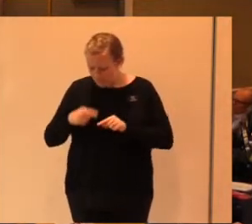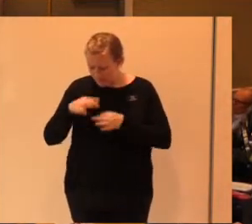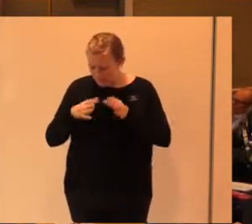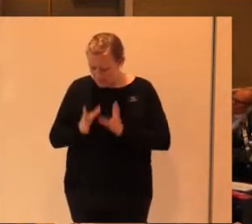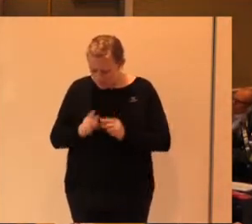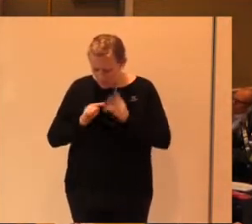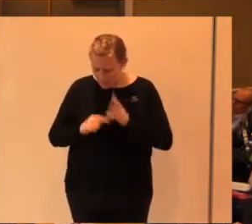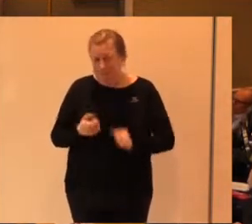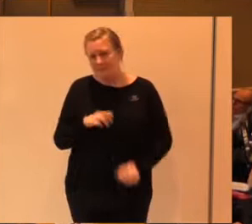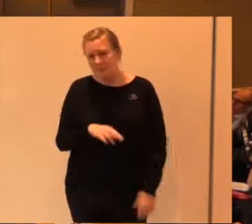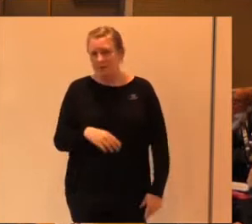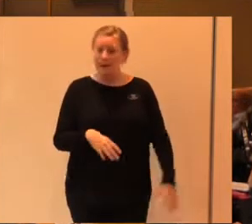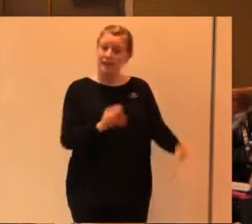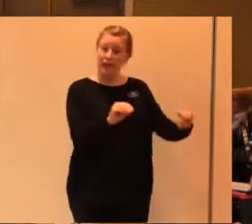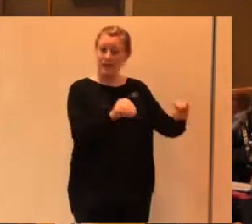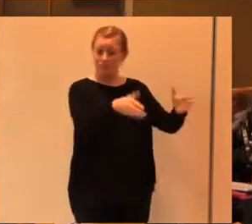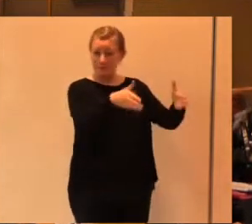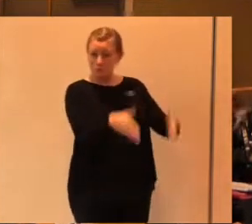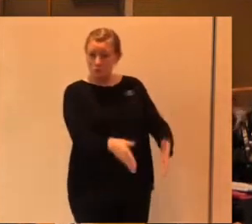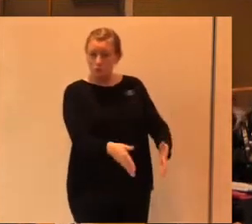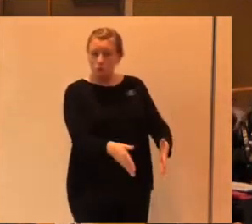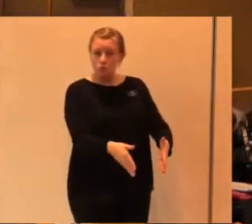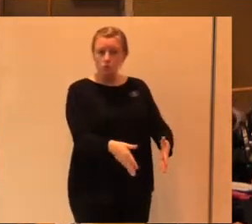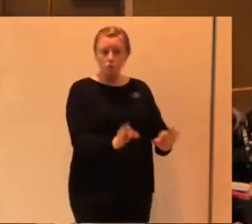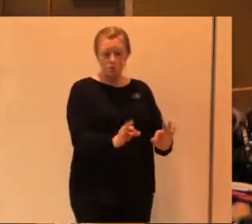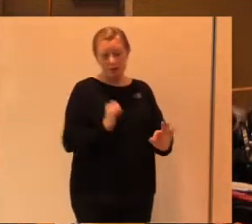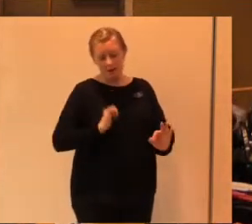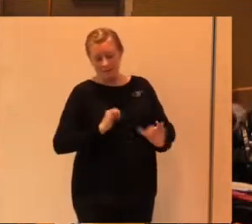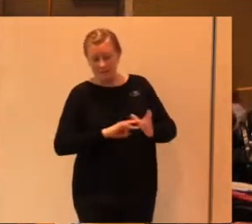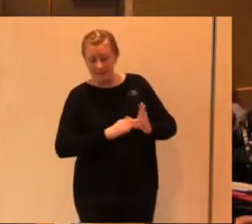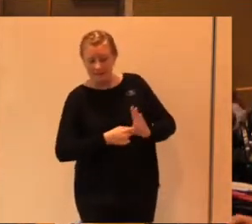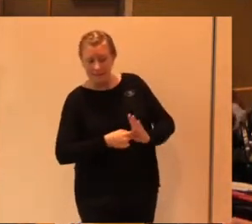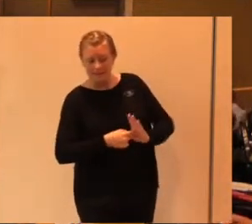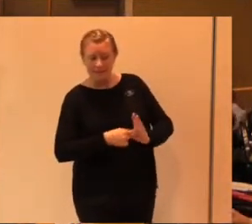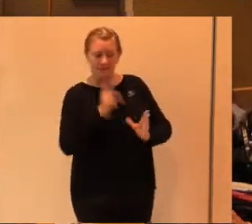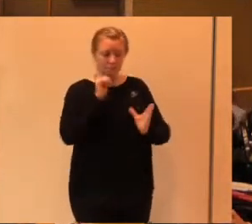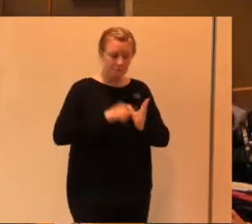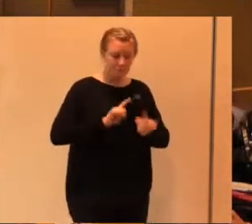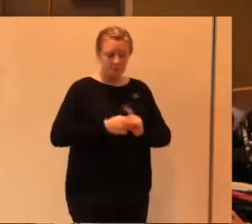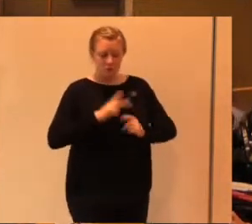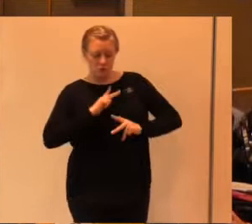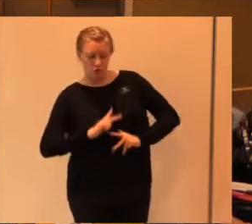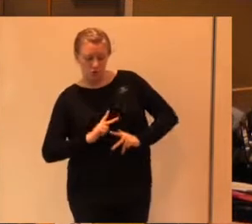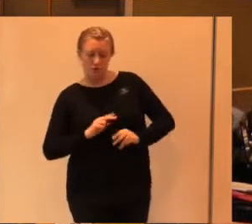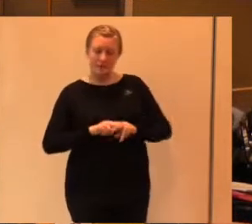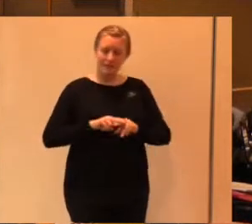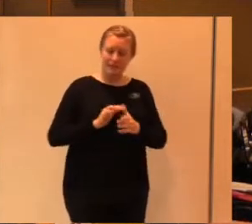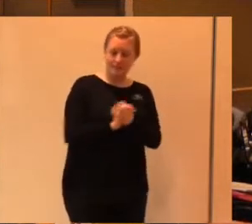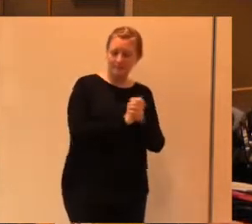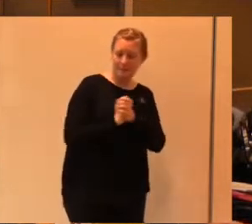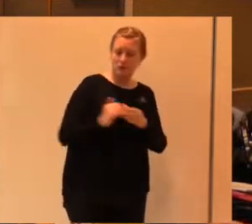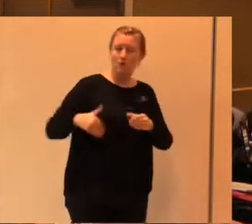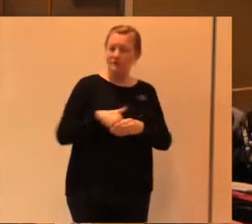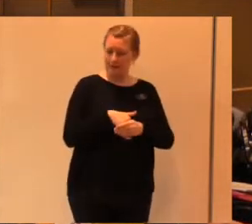kunna vara läran om hur man kan jobba med teknik som skapar trygghet och gemenskap och delaktighet